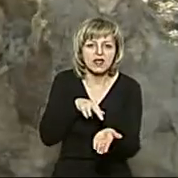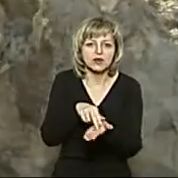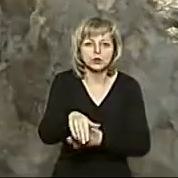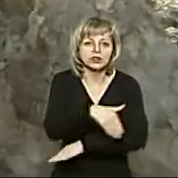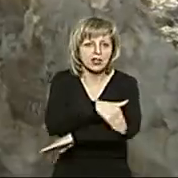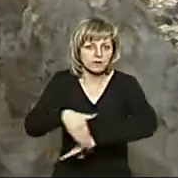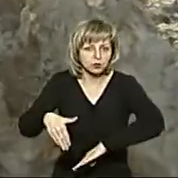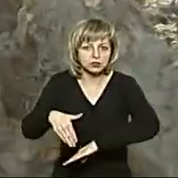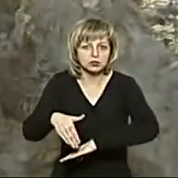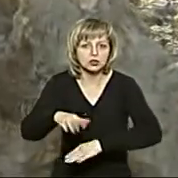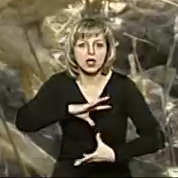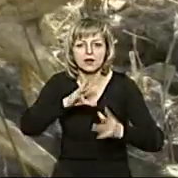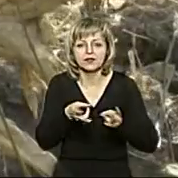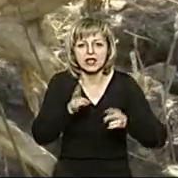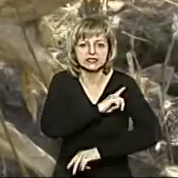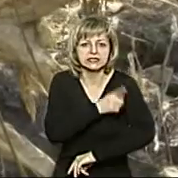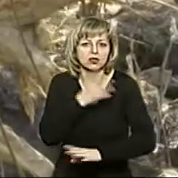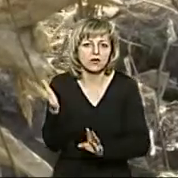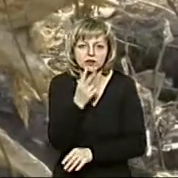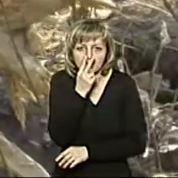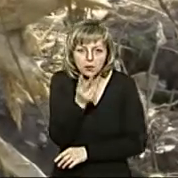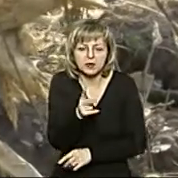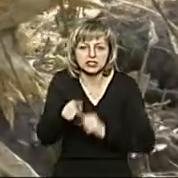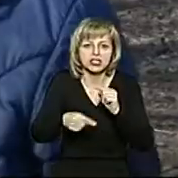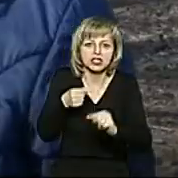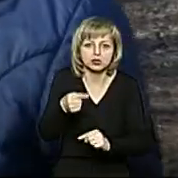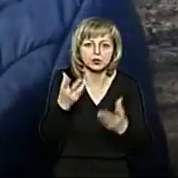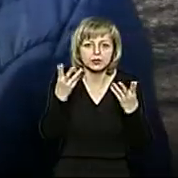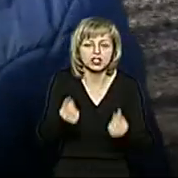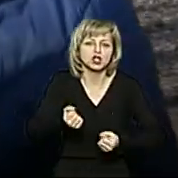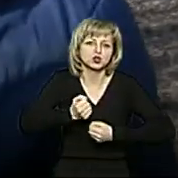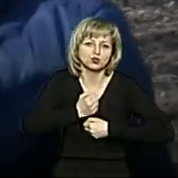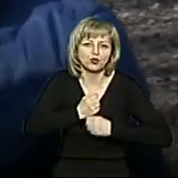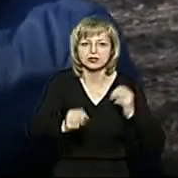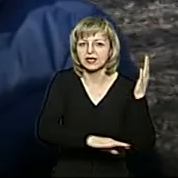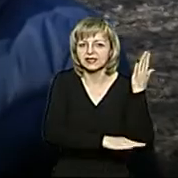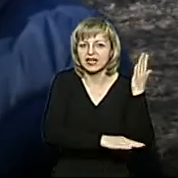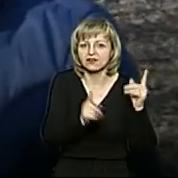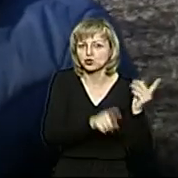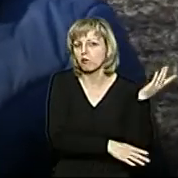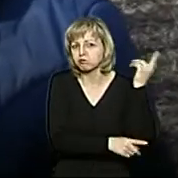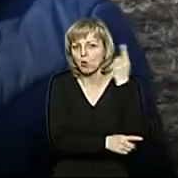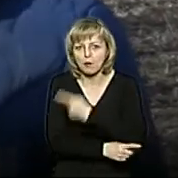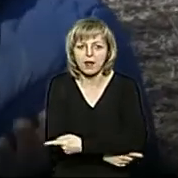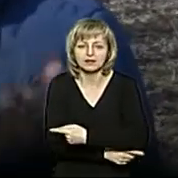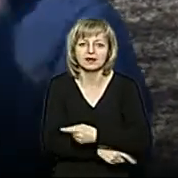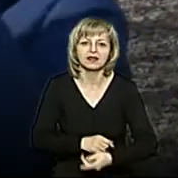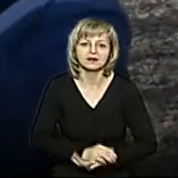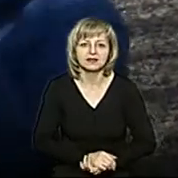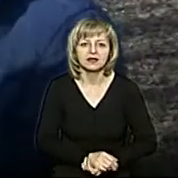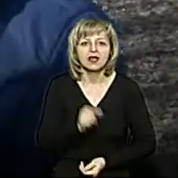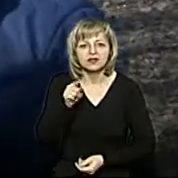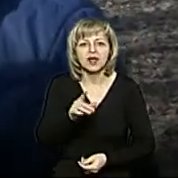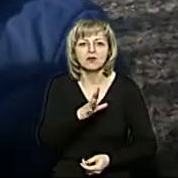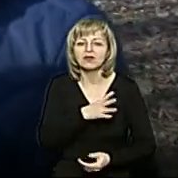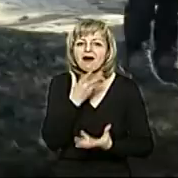виходити на вулицю. Наслідки сильного вітру побачила наступного дня. Шкода дерев тих, що попадали. Там